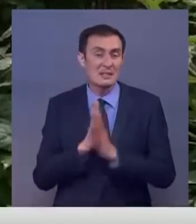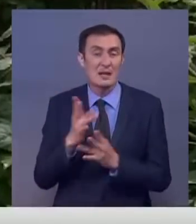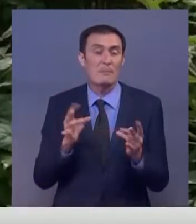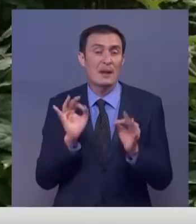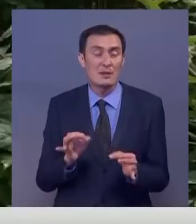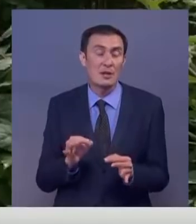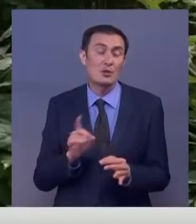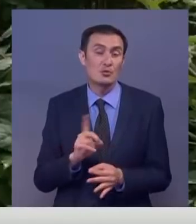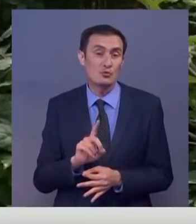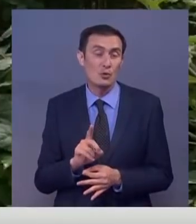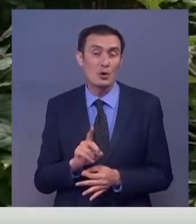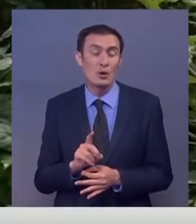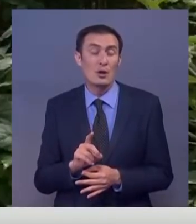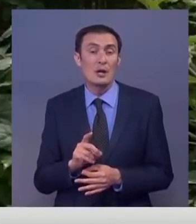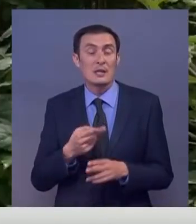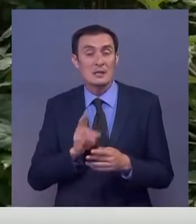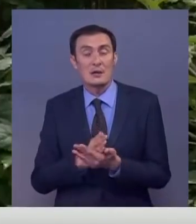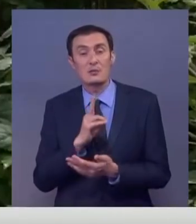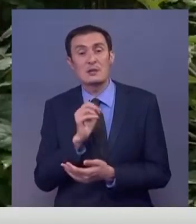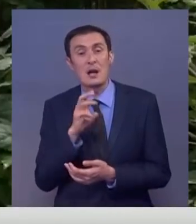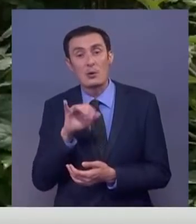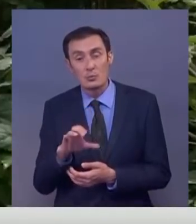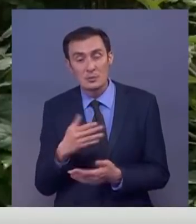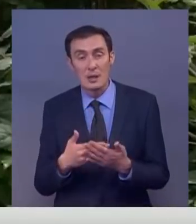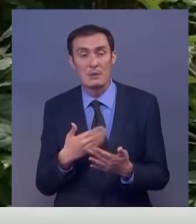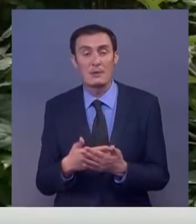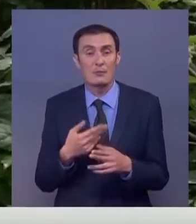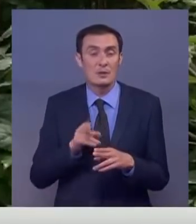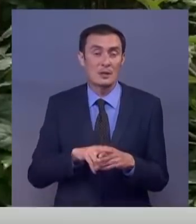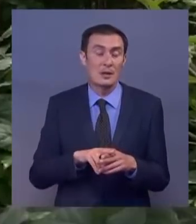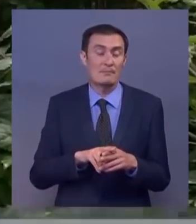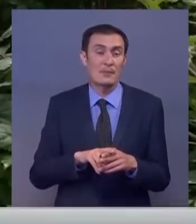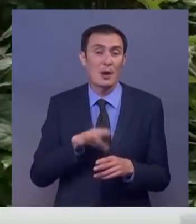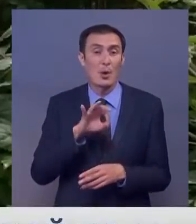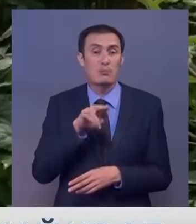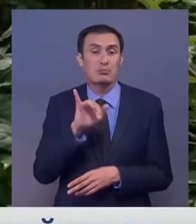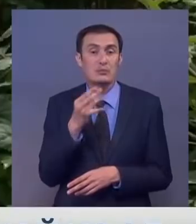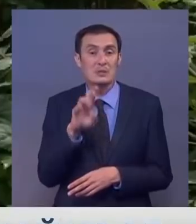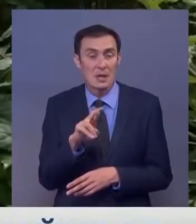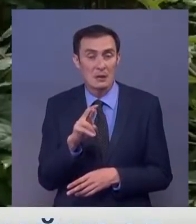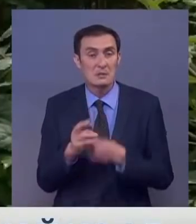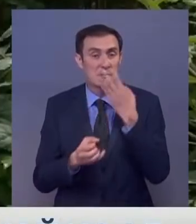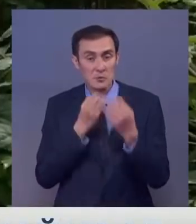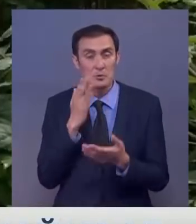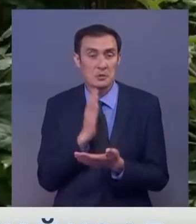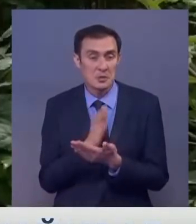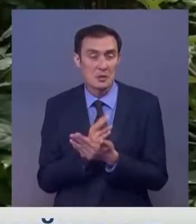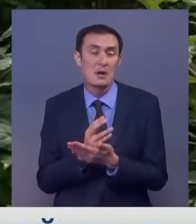еще пустынь, суккуленты, кактусы. У нас вот эта опунция цветет, дает